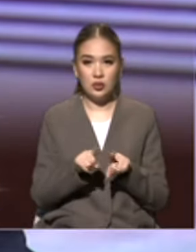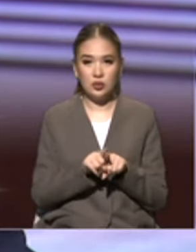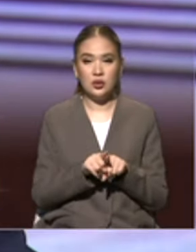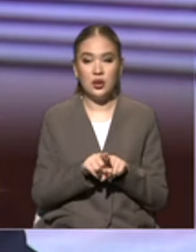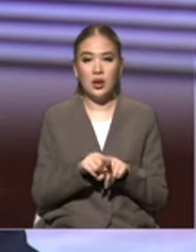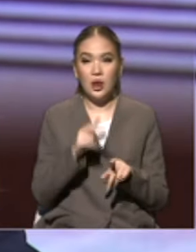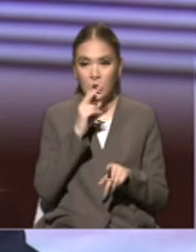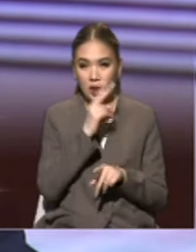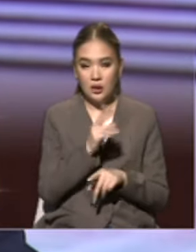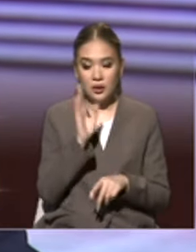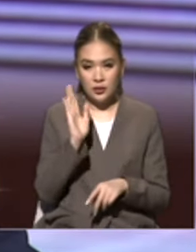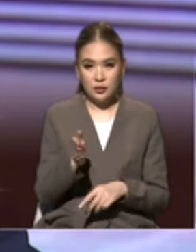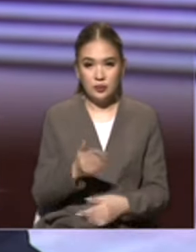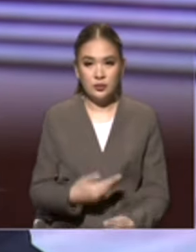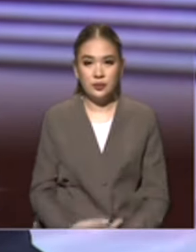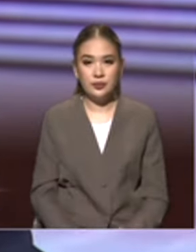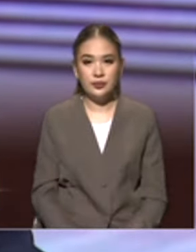санасына.